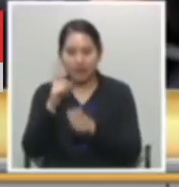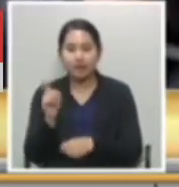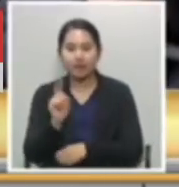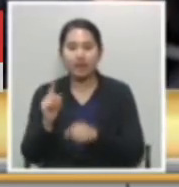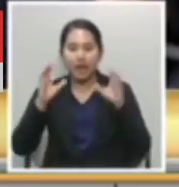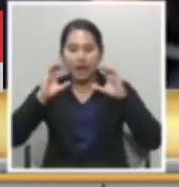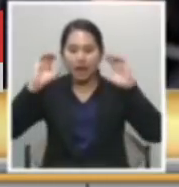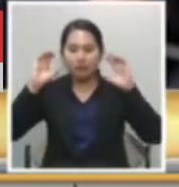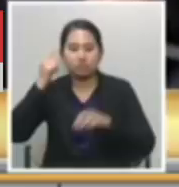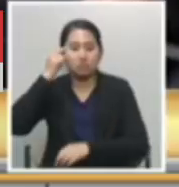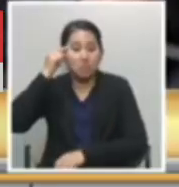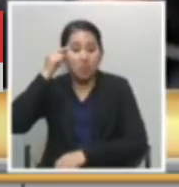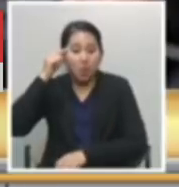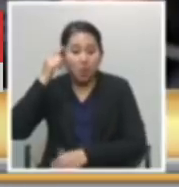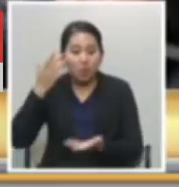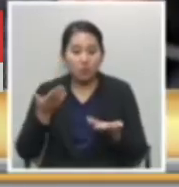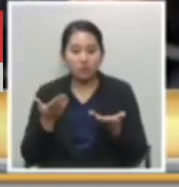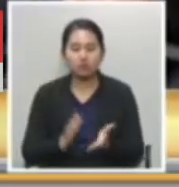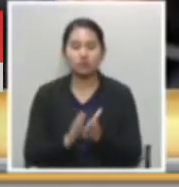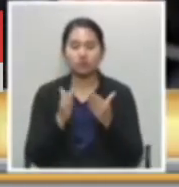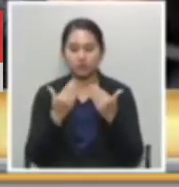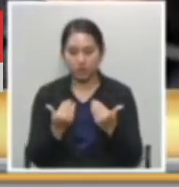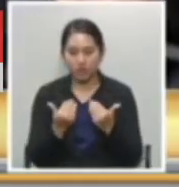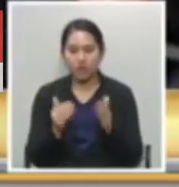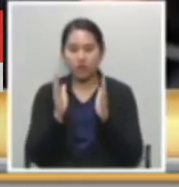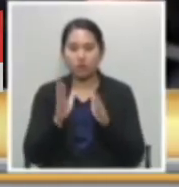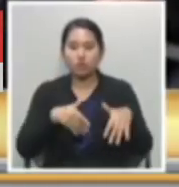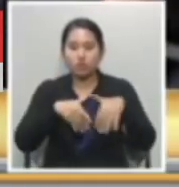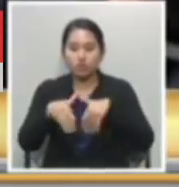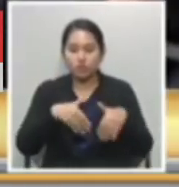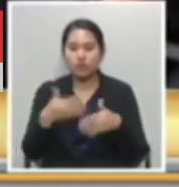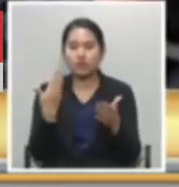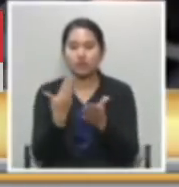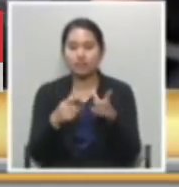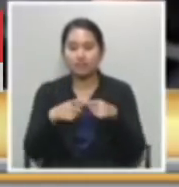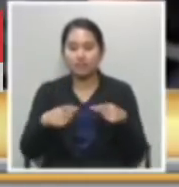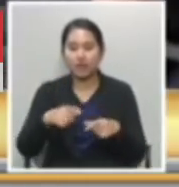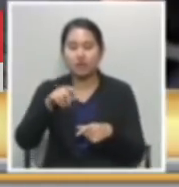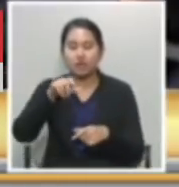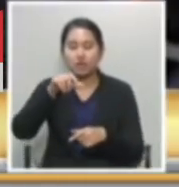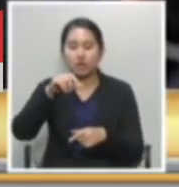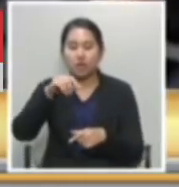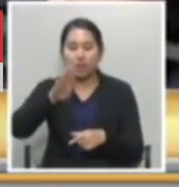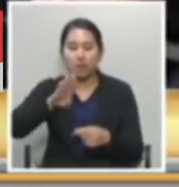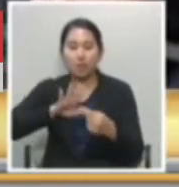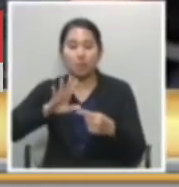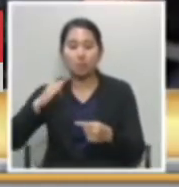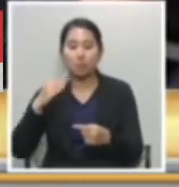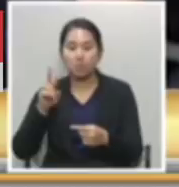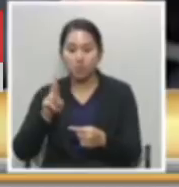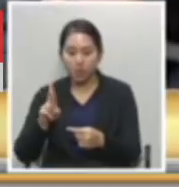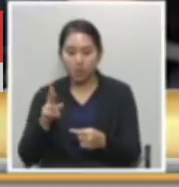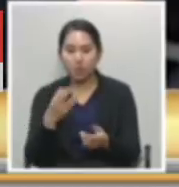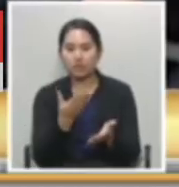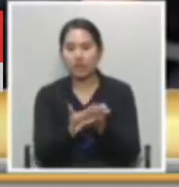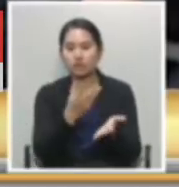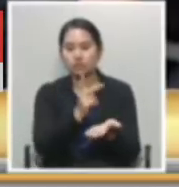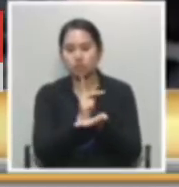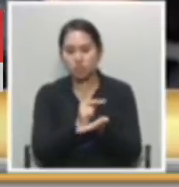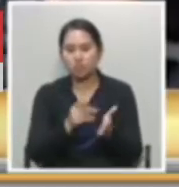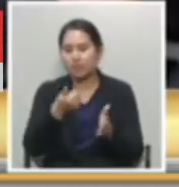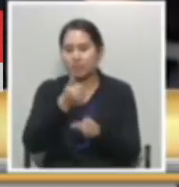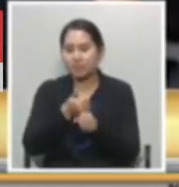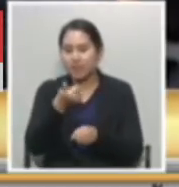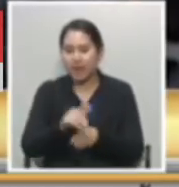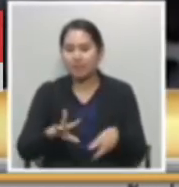ฐไม่รู้เลยเหรอว่ามันติดเครดิตบูโรเขากู้ไม่ได้ท่านเอาเงินมากองไปข้างหน้านะแต่มันกินไม่ได้มันหยิบไม่ได้